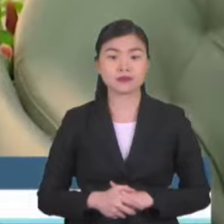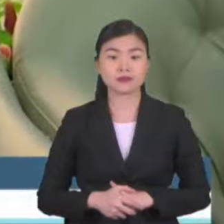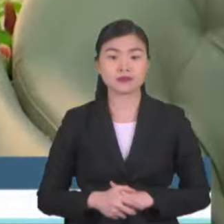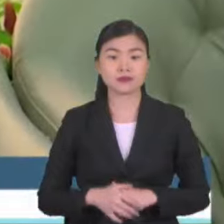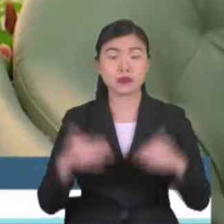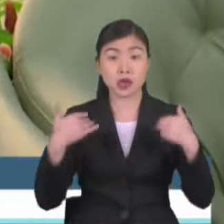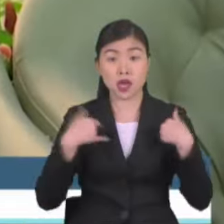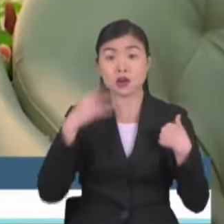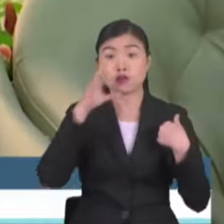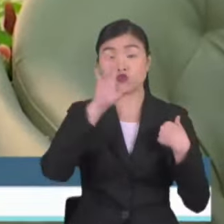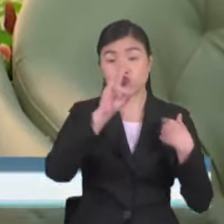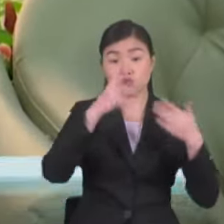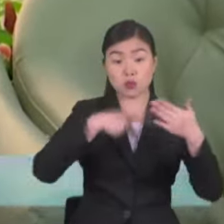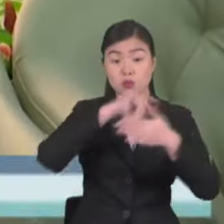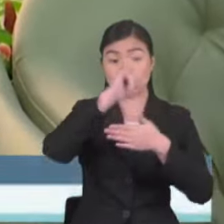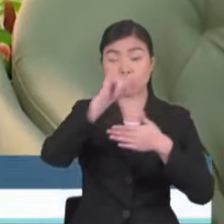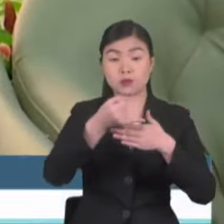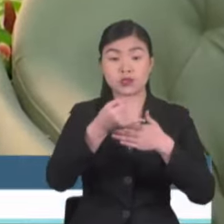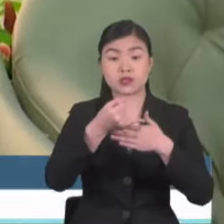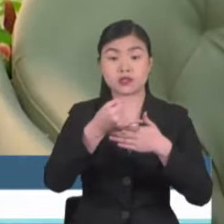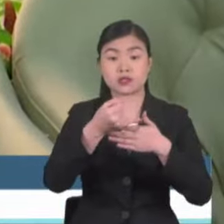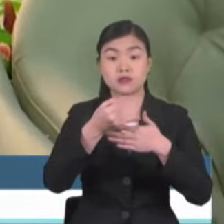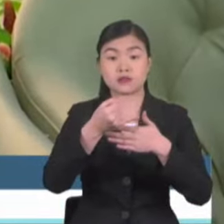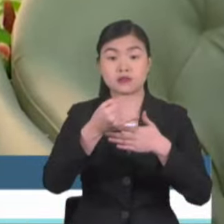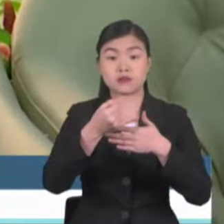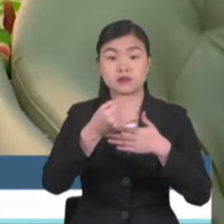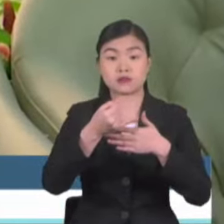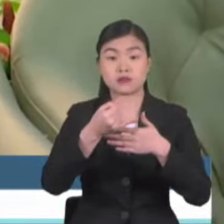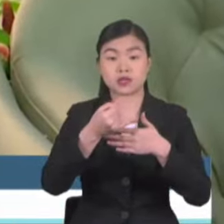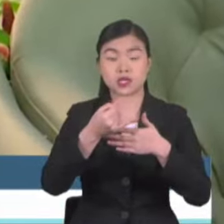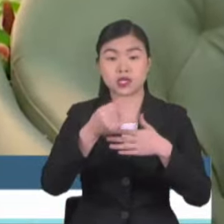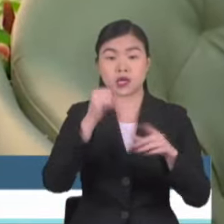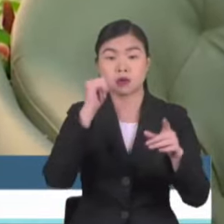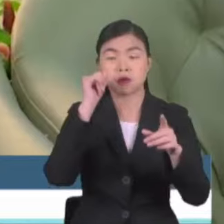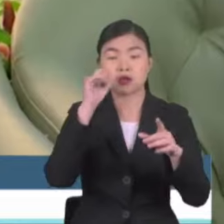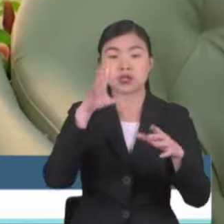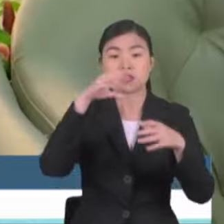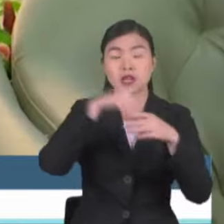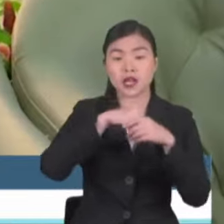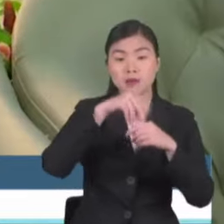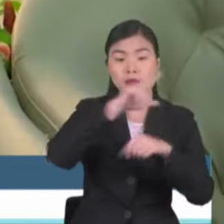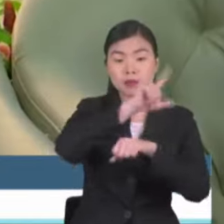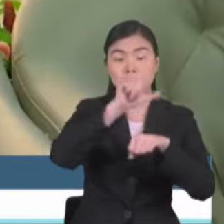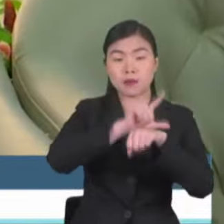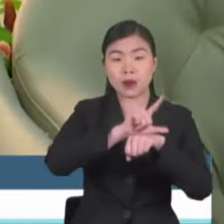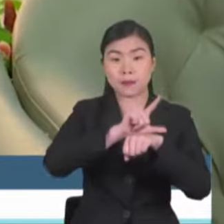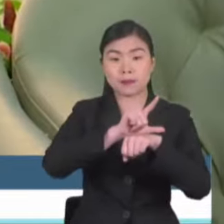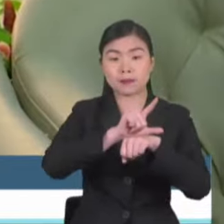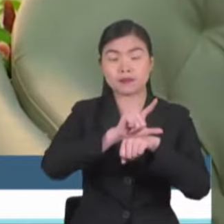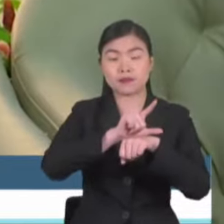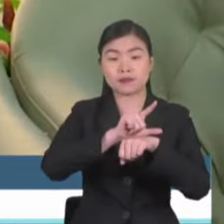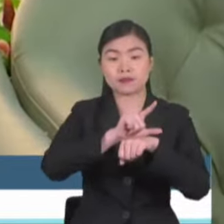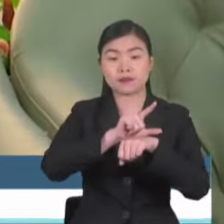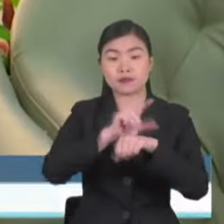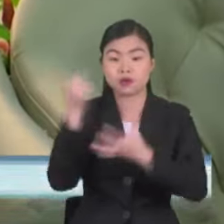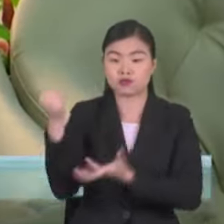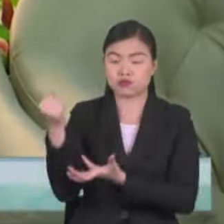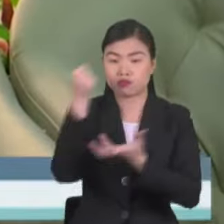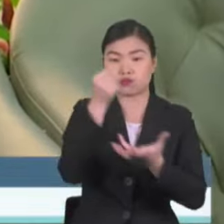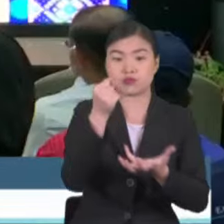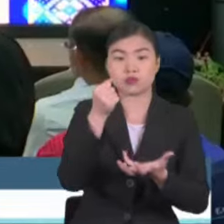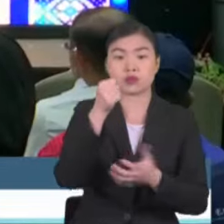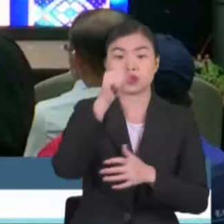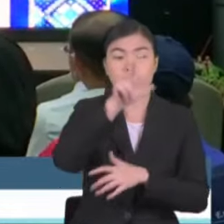Terdapat 7 projek yang melibatkan wilayah persekutuan Labuan yang melibatkan peruntukan